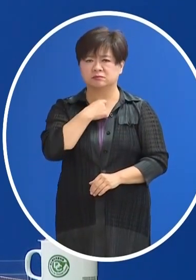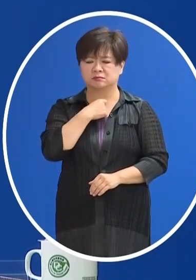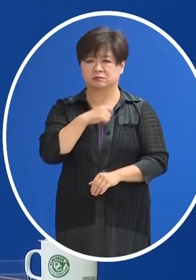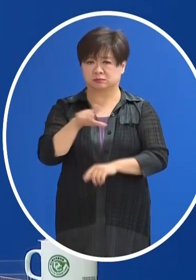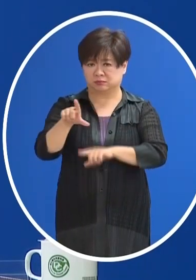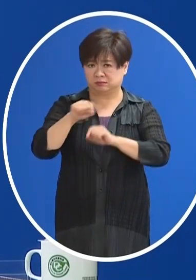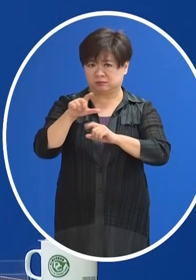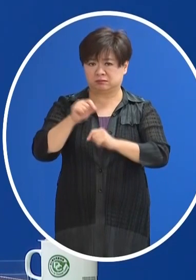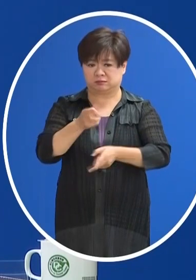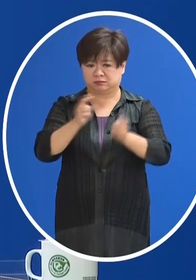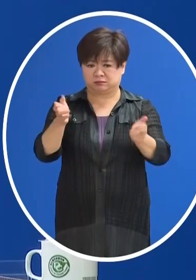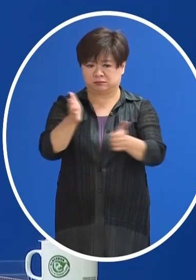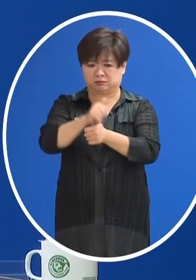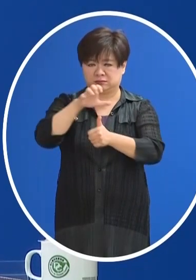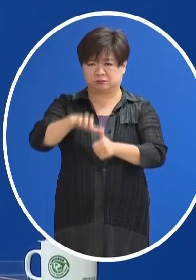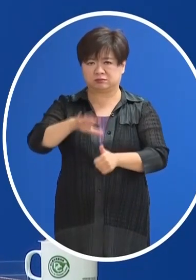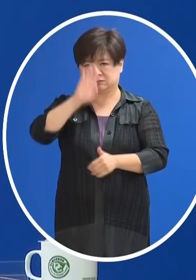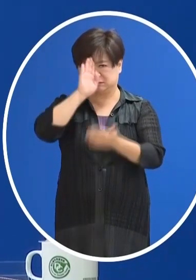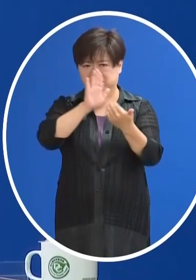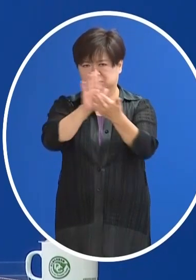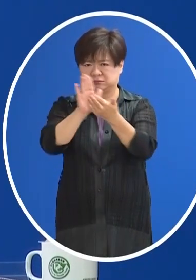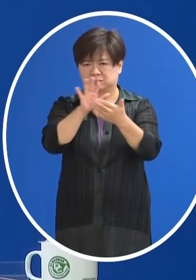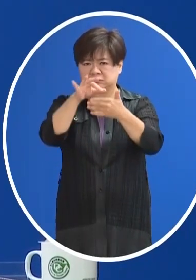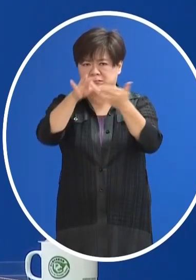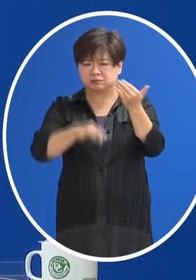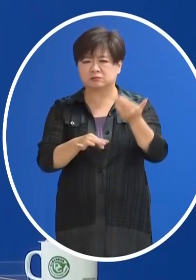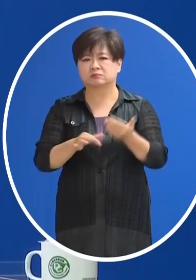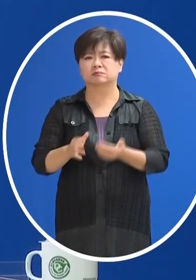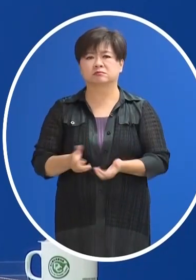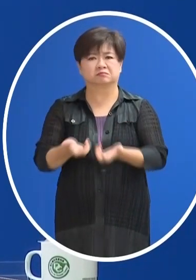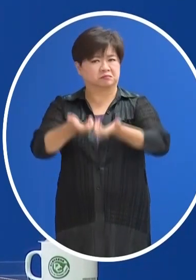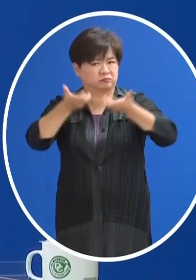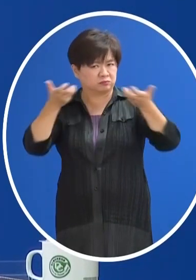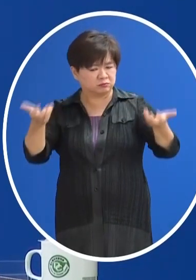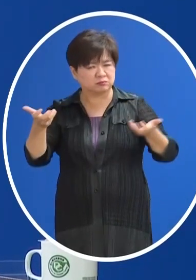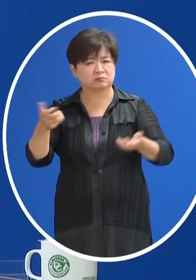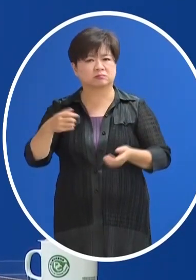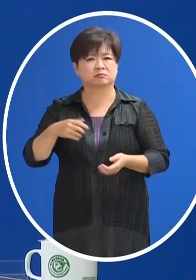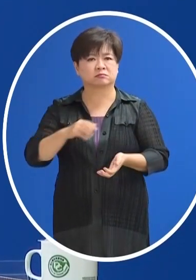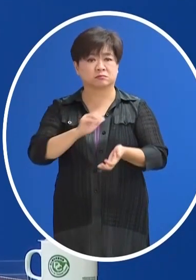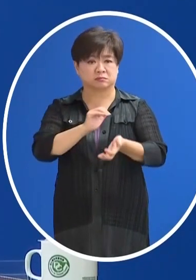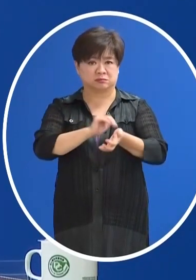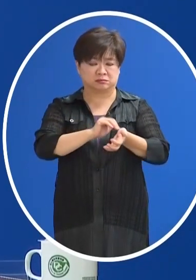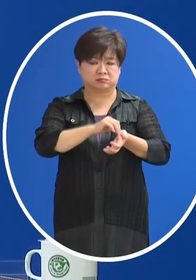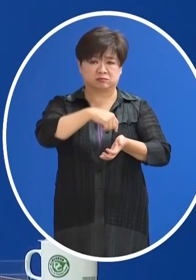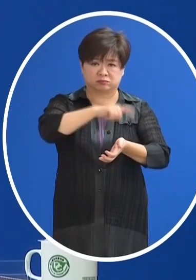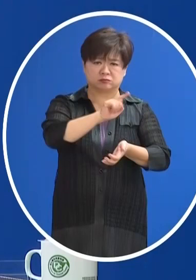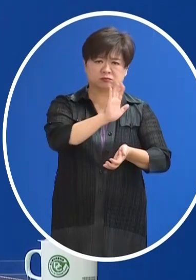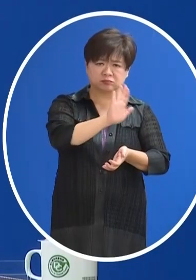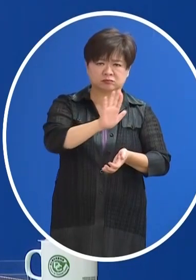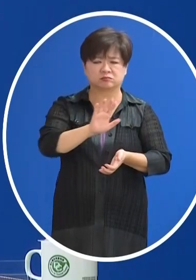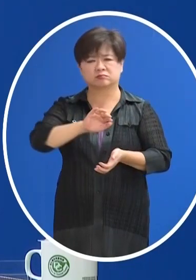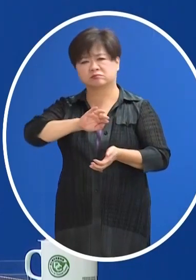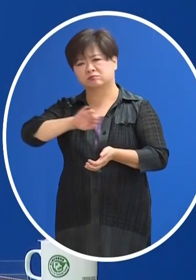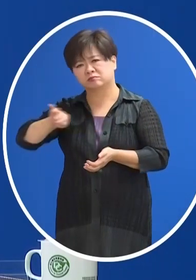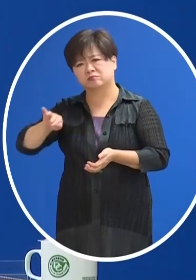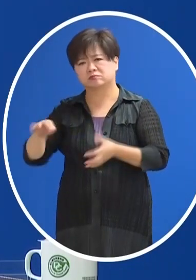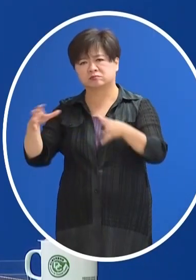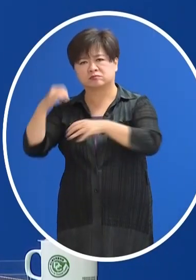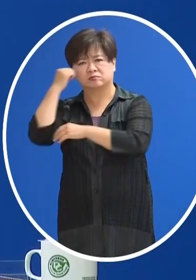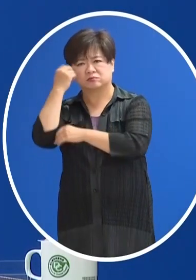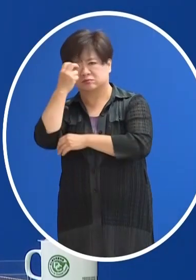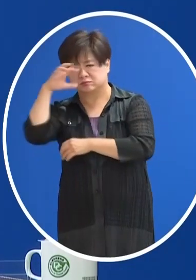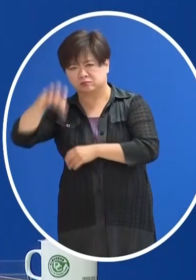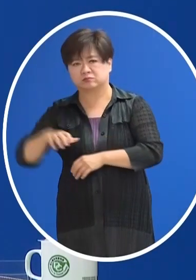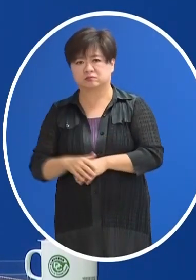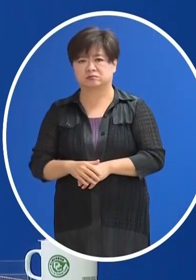挥中心的防疫措施，那么分流来这个接受治疗。那么同时也借这个机会感谢